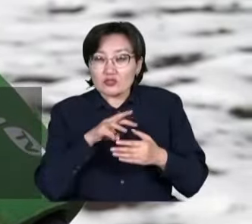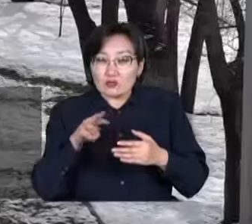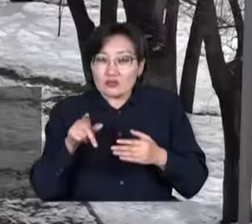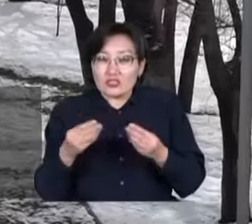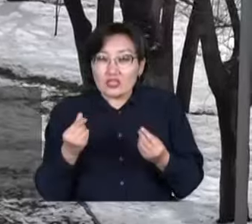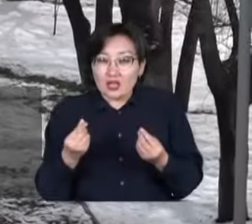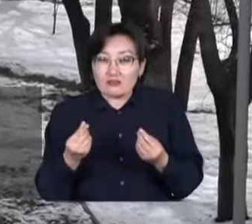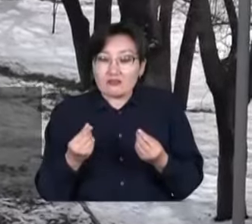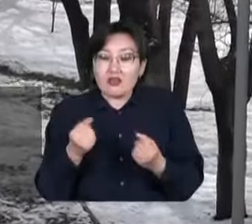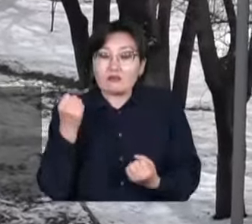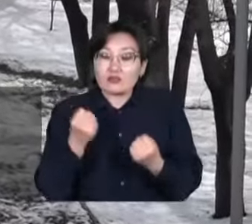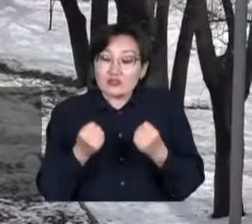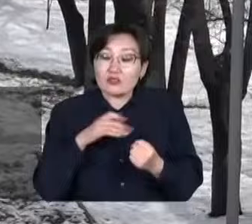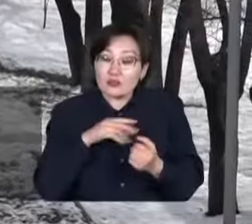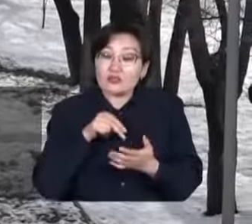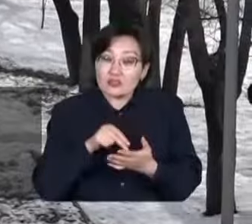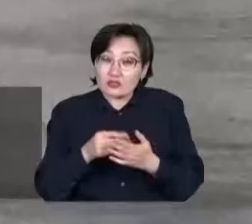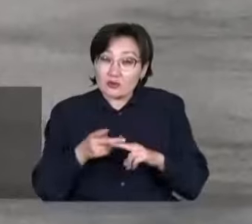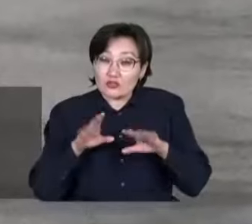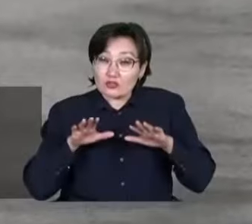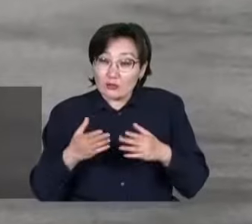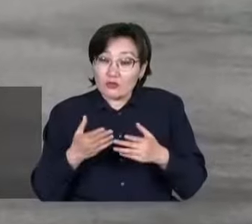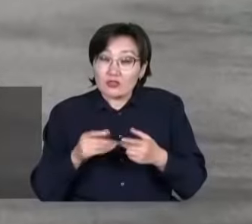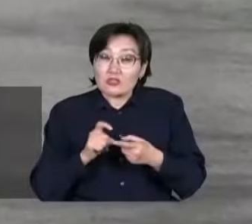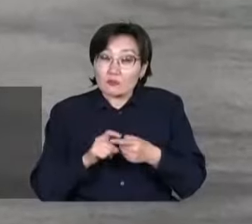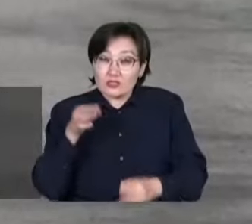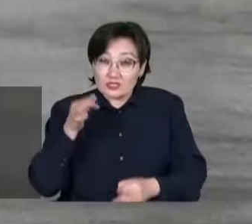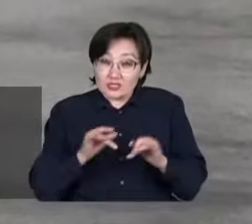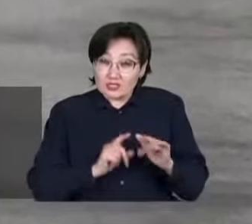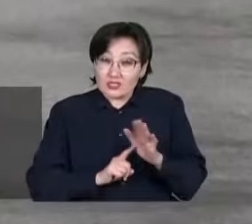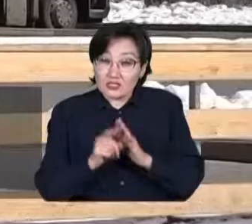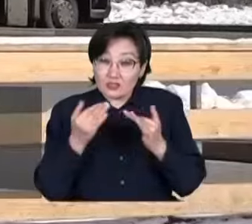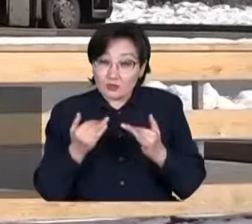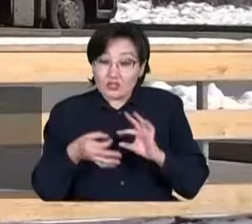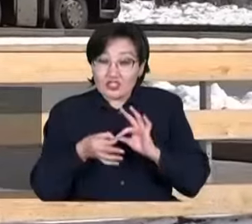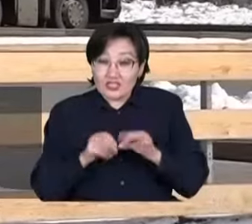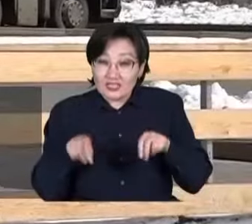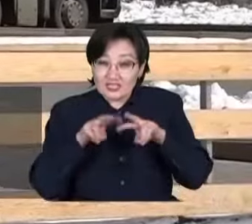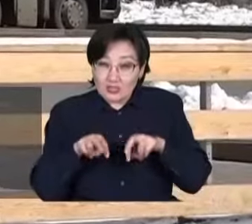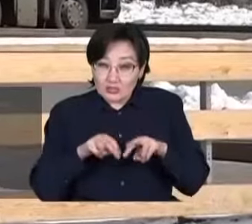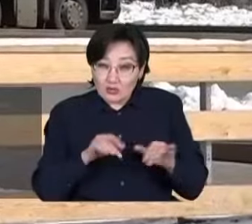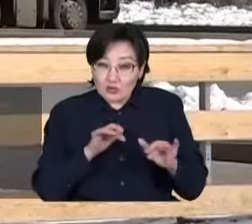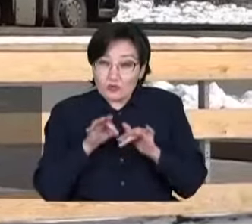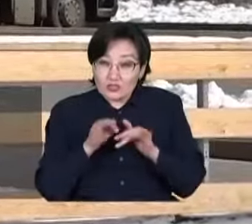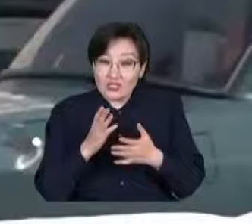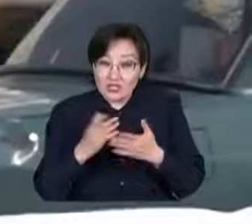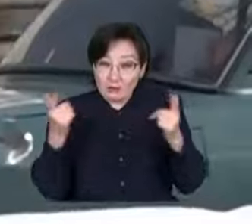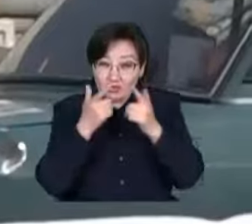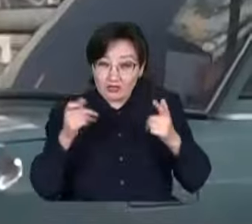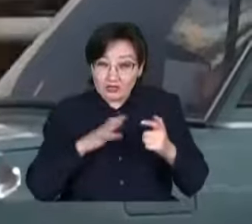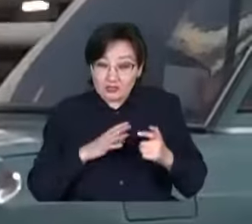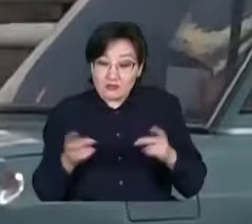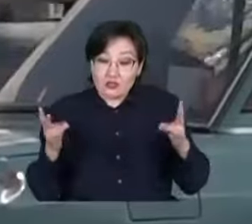еді. Ал полиция департаменті дәл осы оқиға бойынша қозғалған қылмыстық іс қазір жан-жақты тергеліп жатқанын хабарлады.